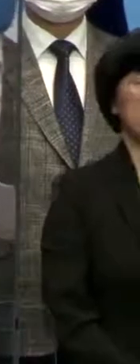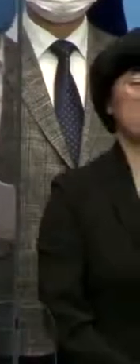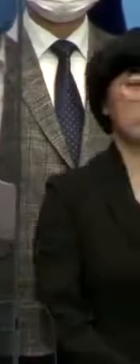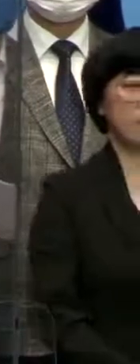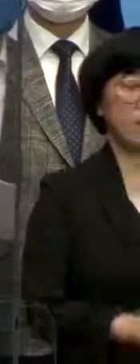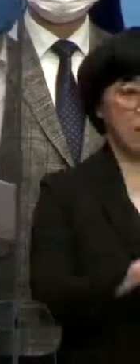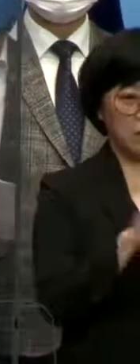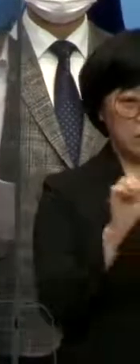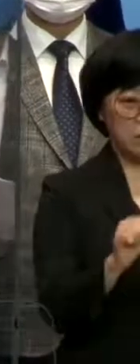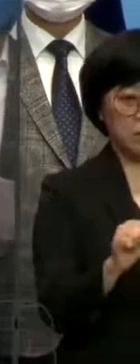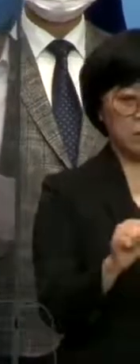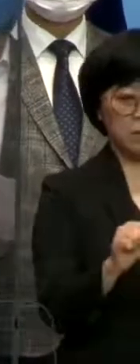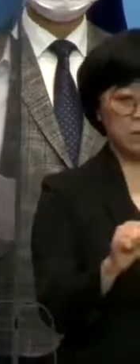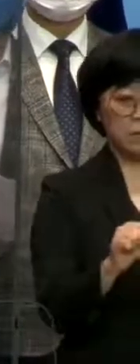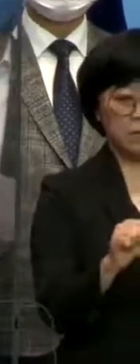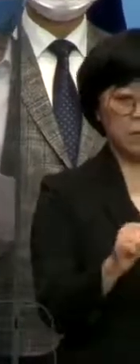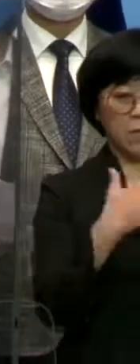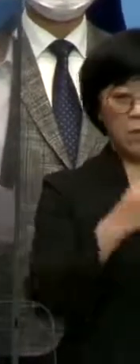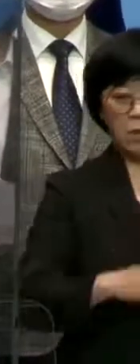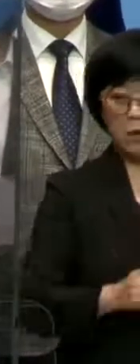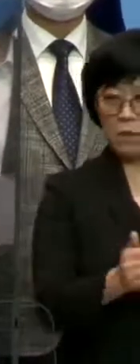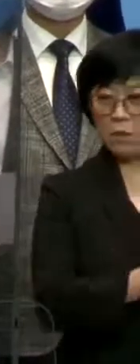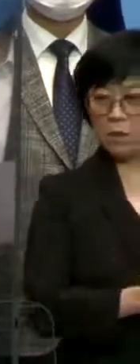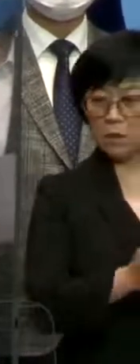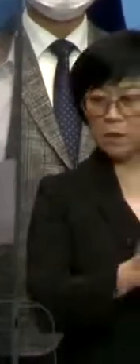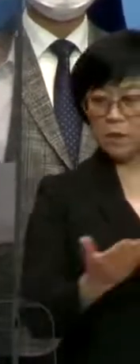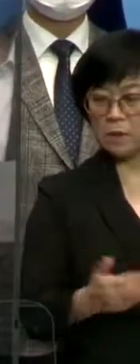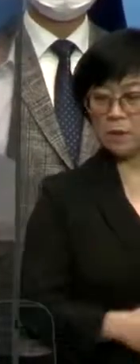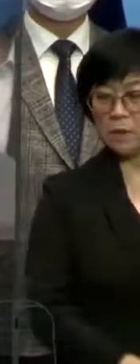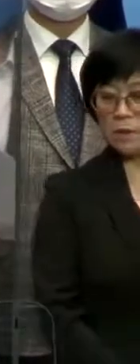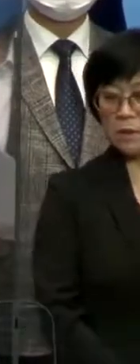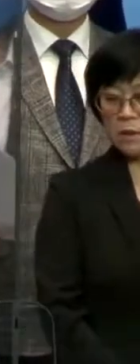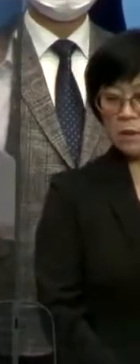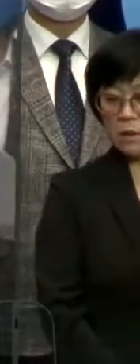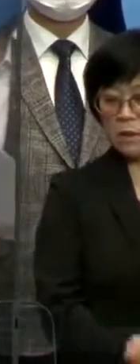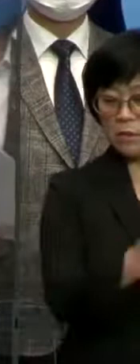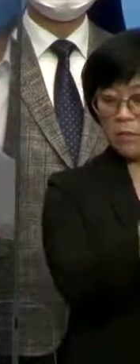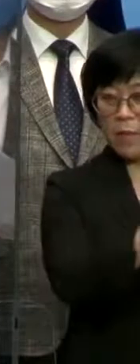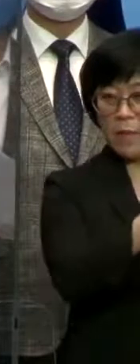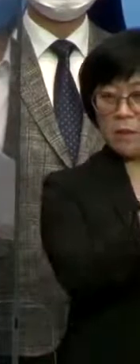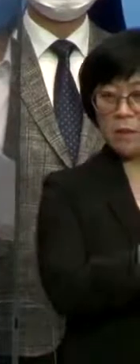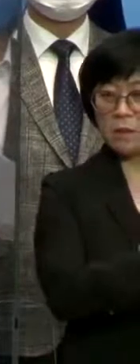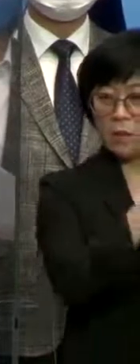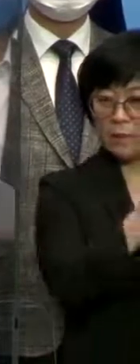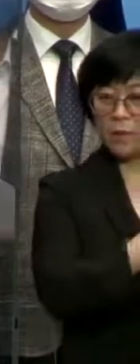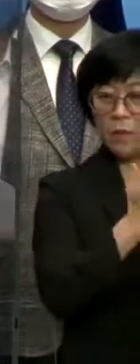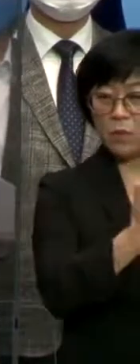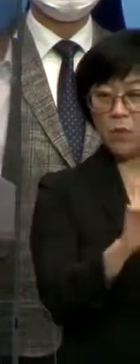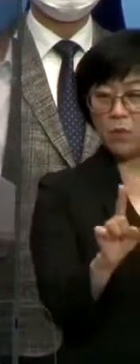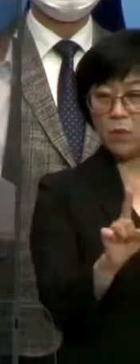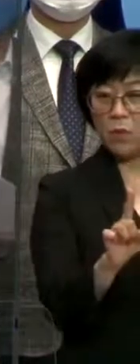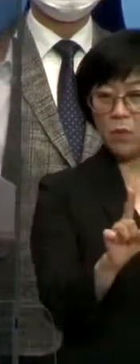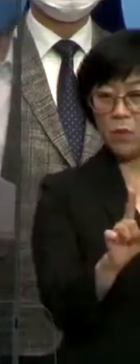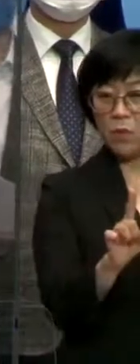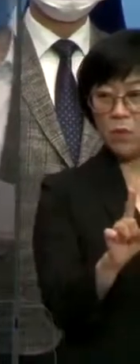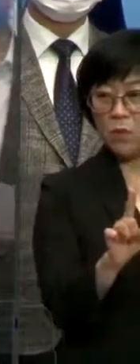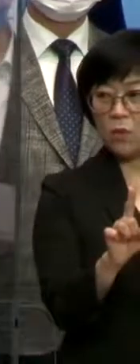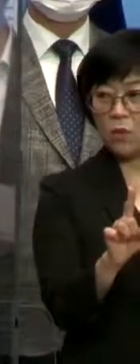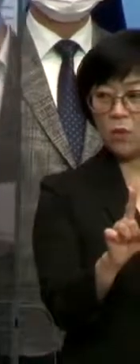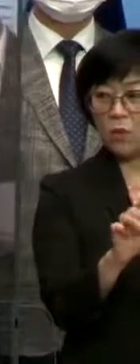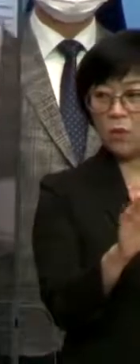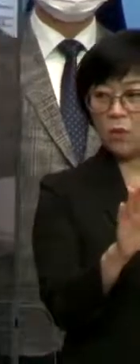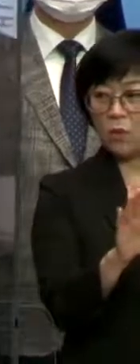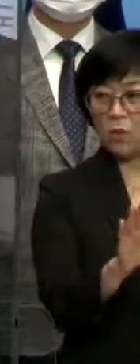네, 안녕하십니까. 보건복지위원 권칠승입니다. 법안에 대해서 잠깐 좀 말씀을 드리면